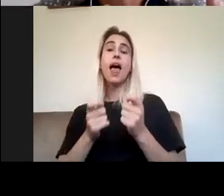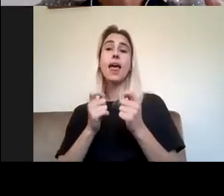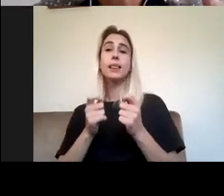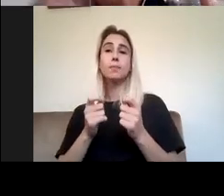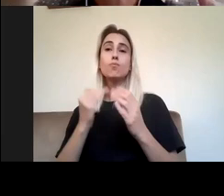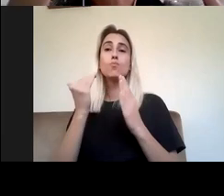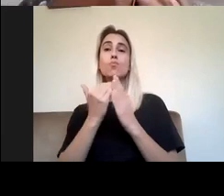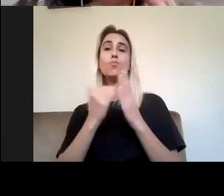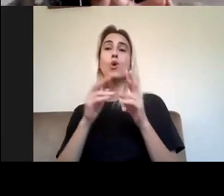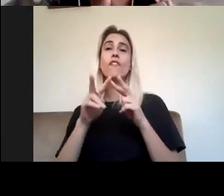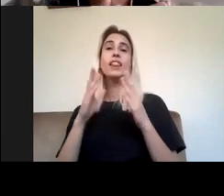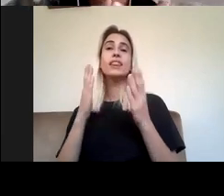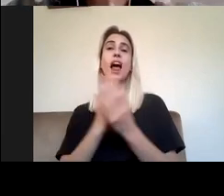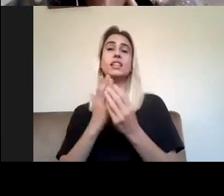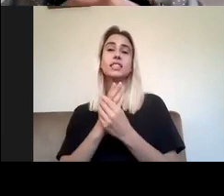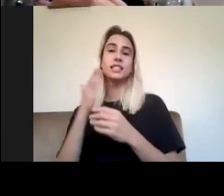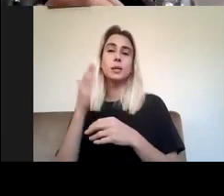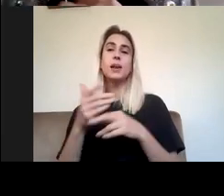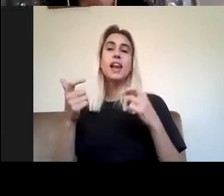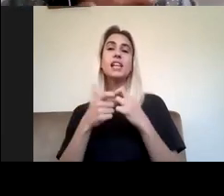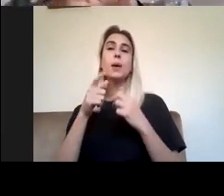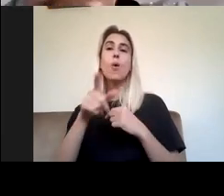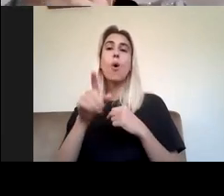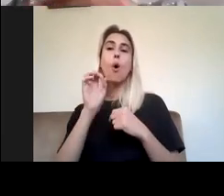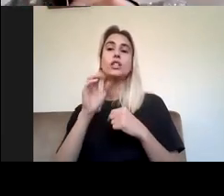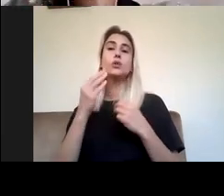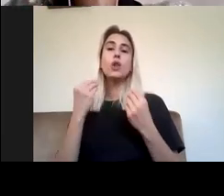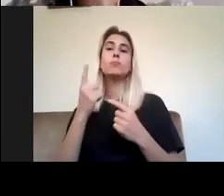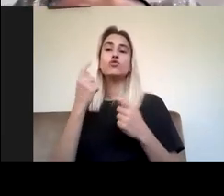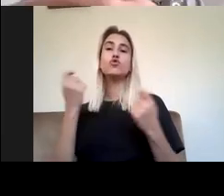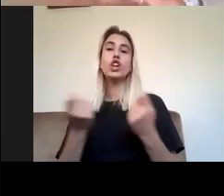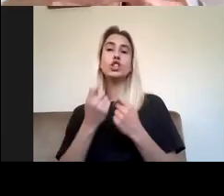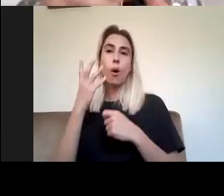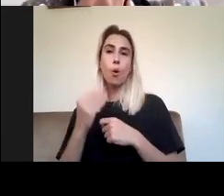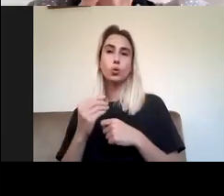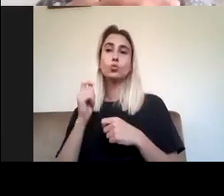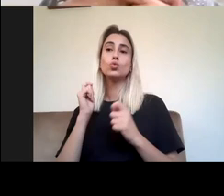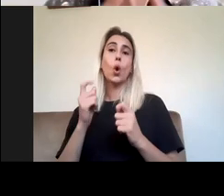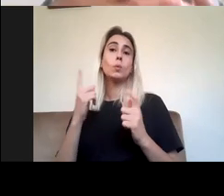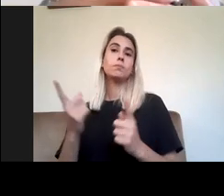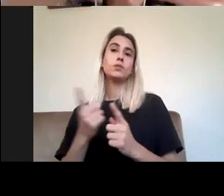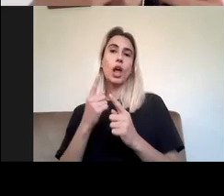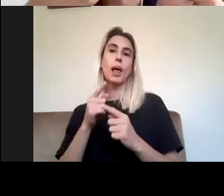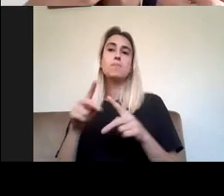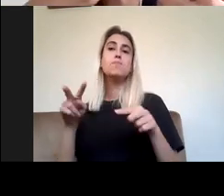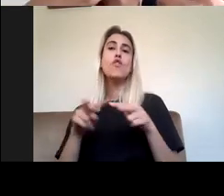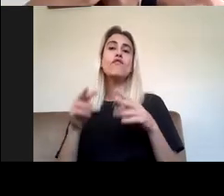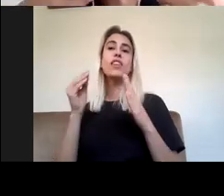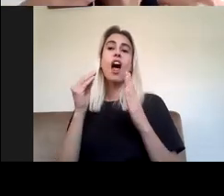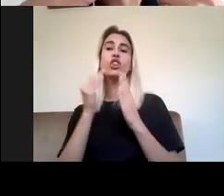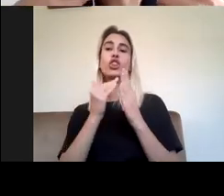derslerin girmesi. Hatta Rezerv Cam'ın da bu konuyla ilgili çok güzel bir çalışması oldu. Çok zor bir şey yani müfredatların içerisine